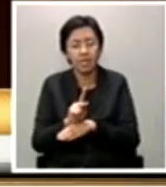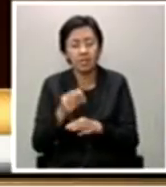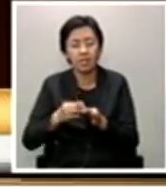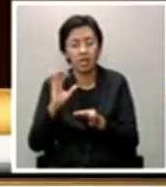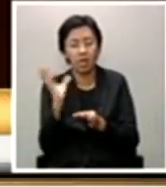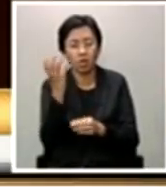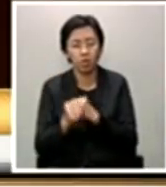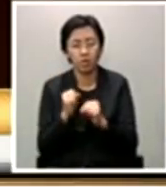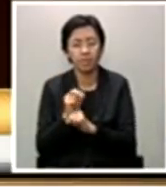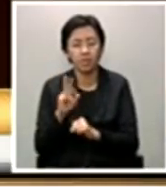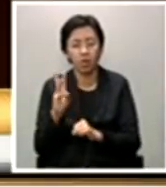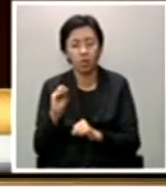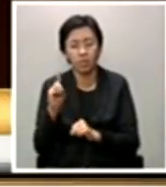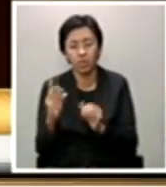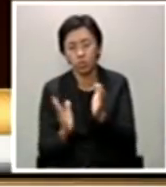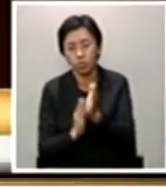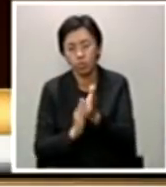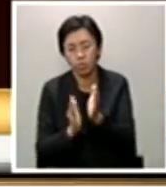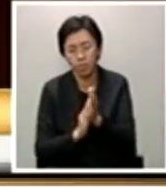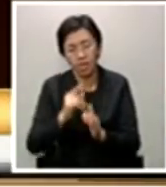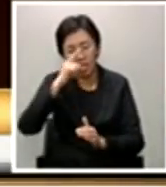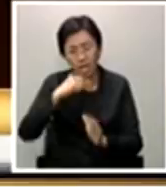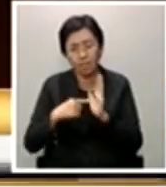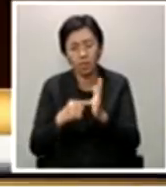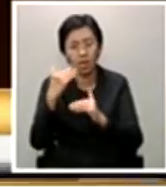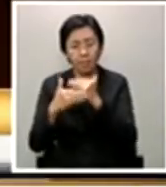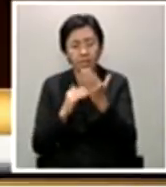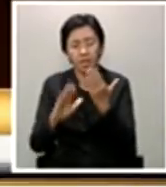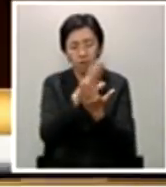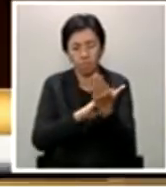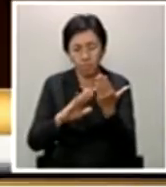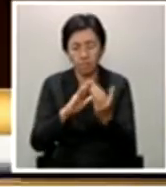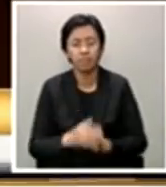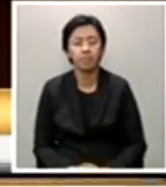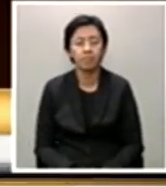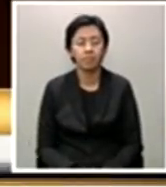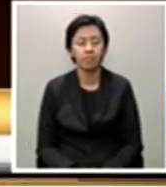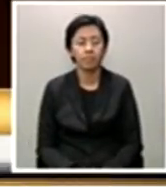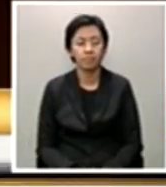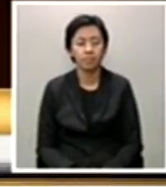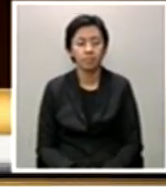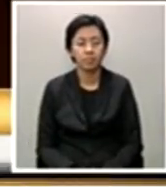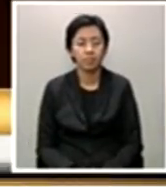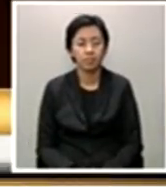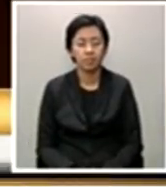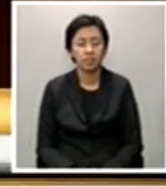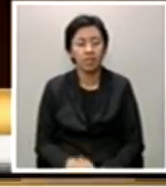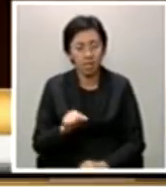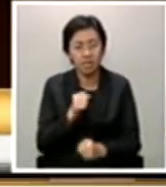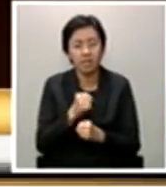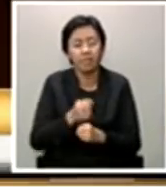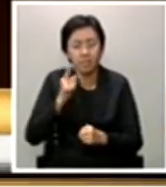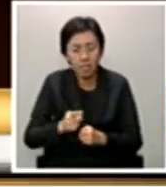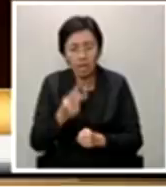ปี2561เขาชมเราว่าเราเป็นตัวอย่างของการพัฒนาประเทศสิ่งนี้คือกิจสิ่งนี้เกิดขึ้นจริง